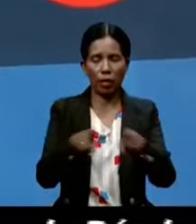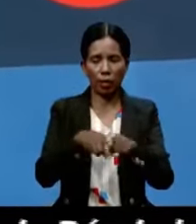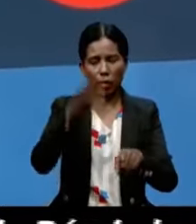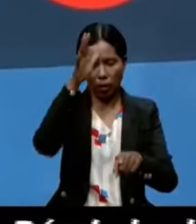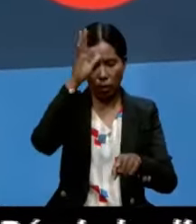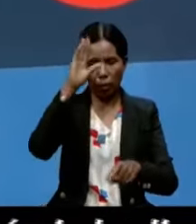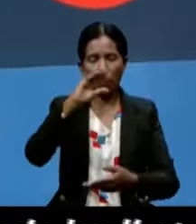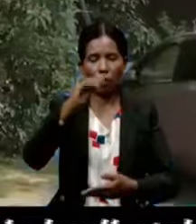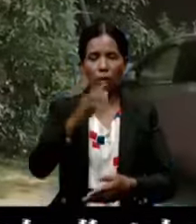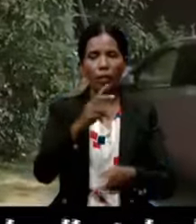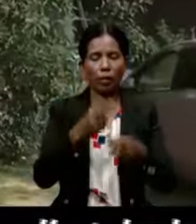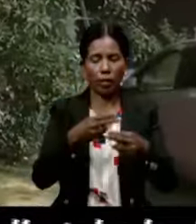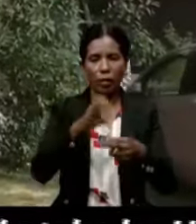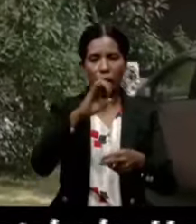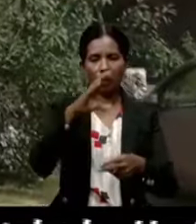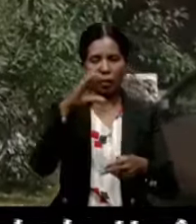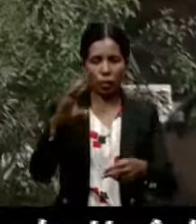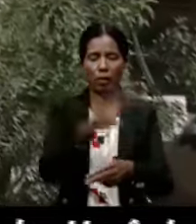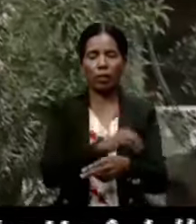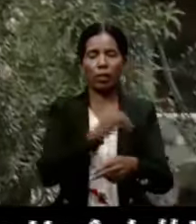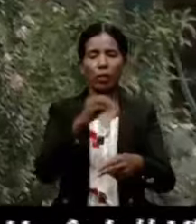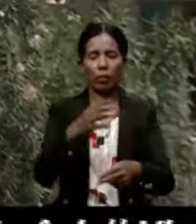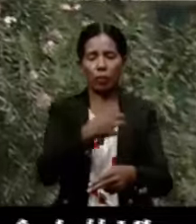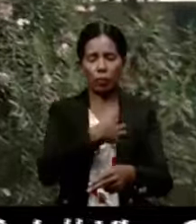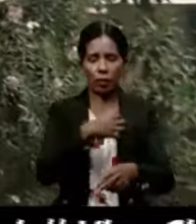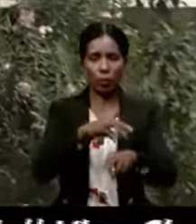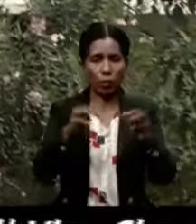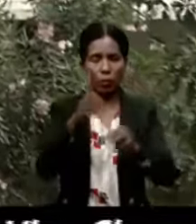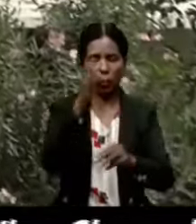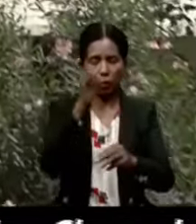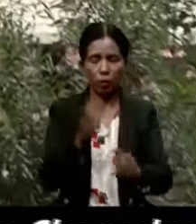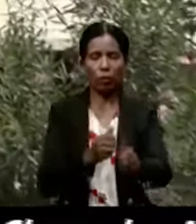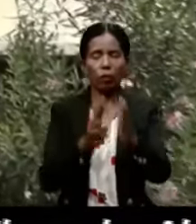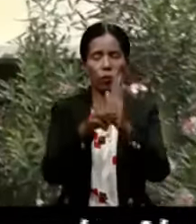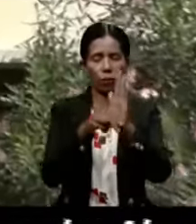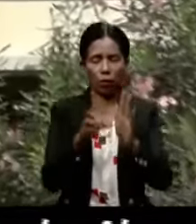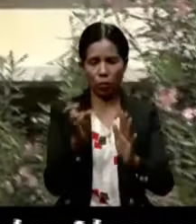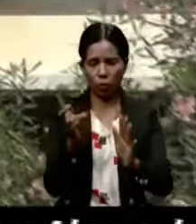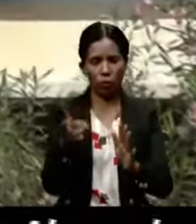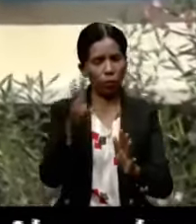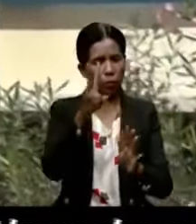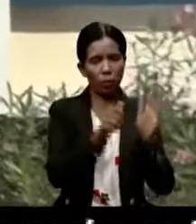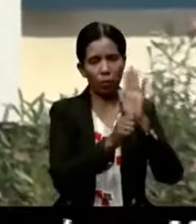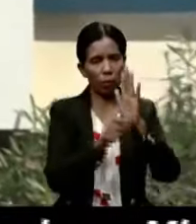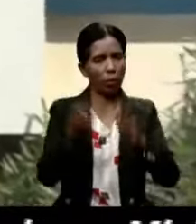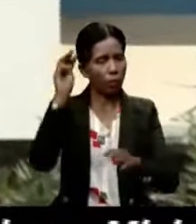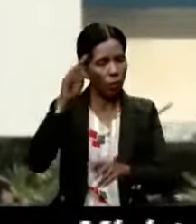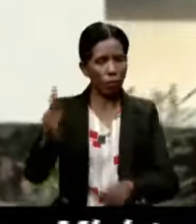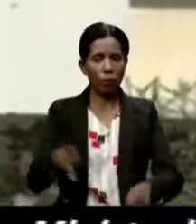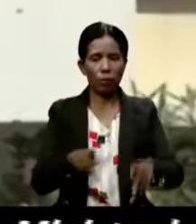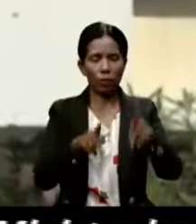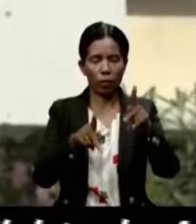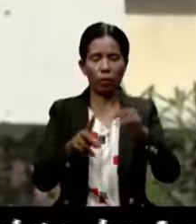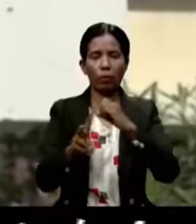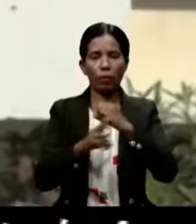ho inisial IC ia sela detensi komando pentel munisipi Dili ho dikumpri orasi tonu resin rua moloka presenta ba Ministeru Publiku no